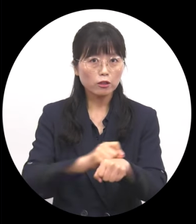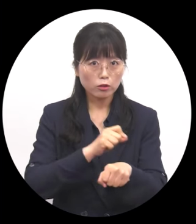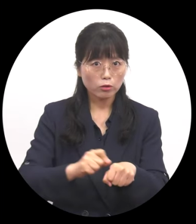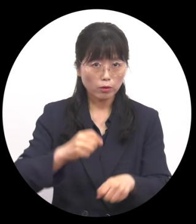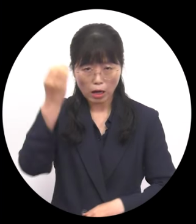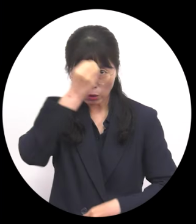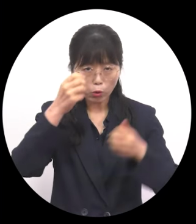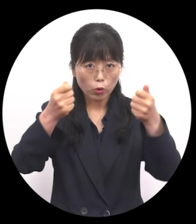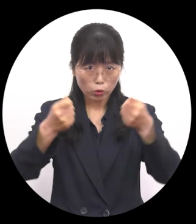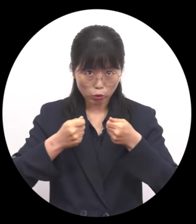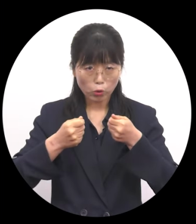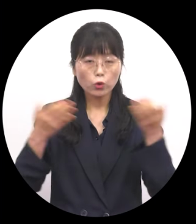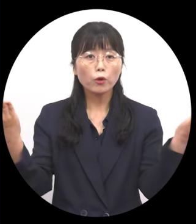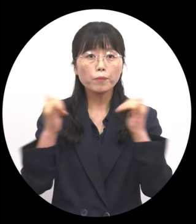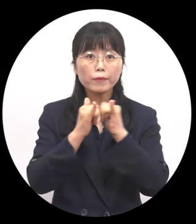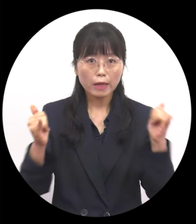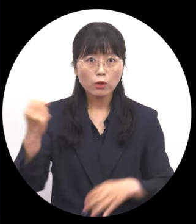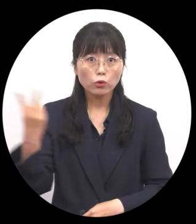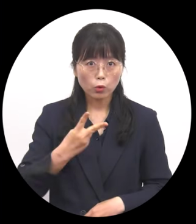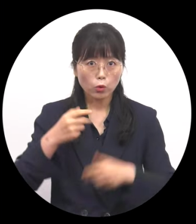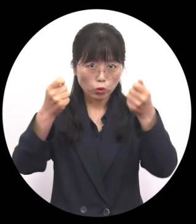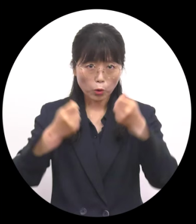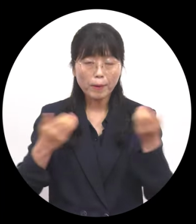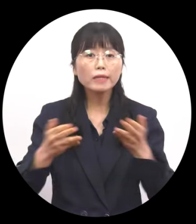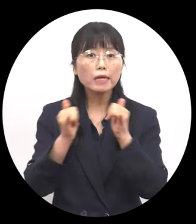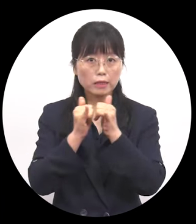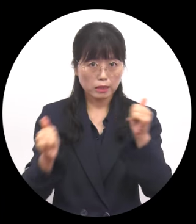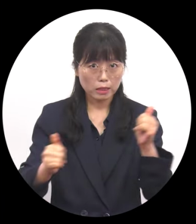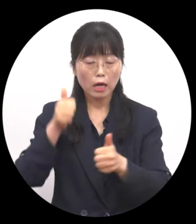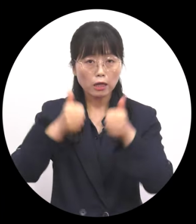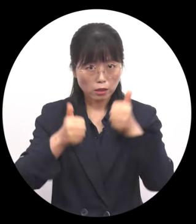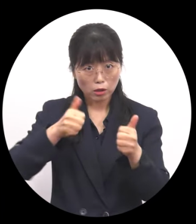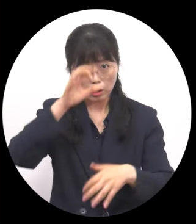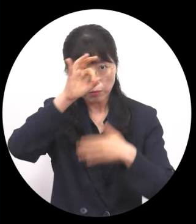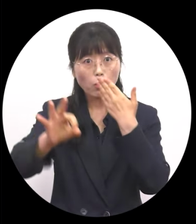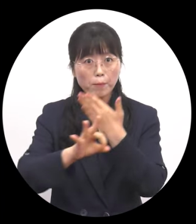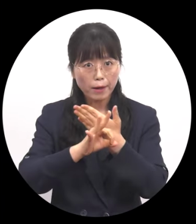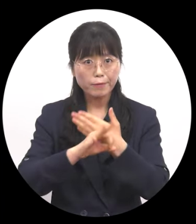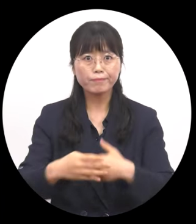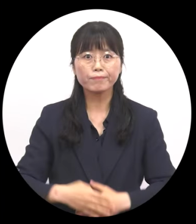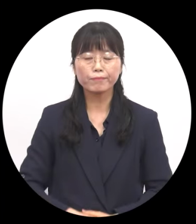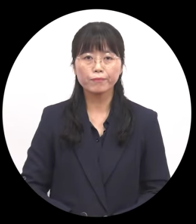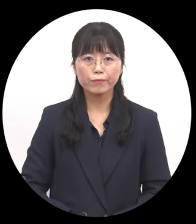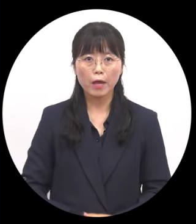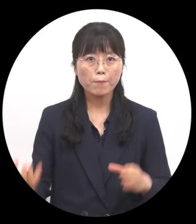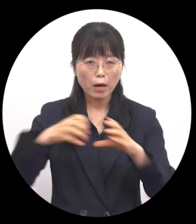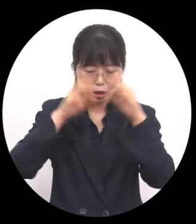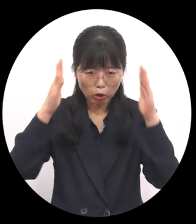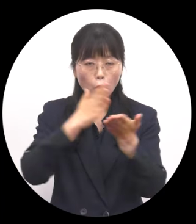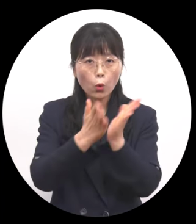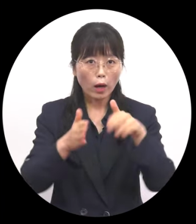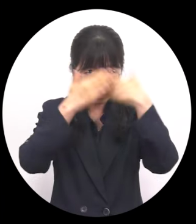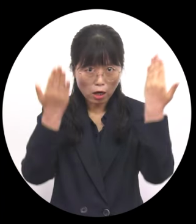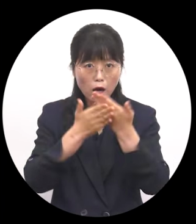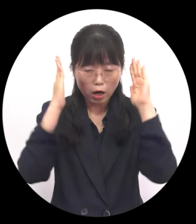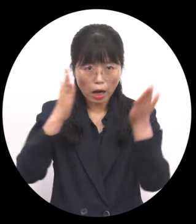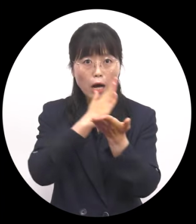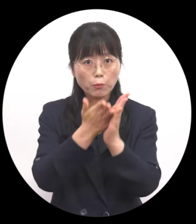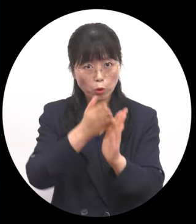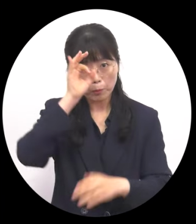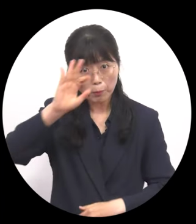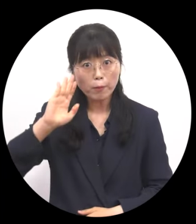특성화고교 졸업자 및 특성화고등을 졸업한 재직자 경우에는요. 반영 교과가 전 과목이라고